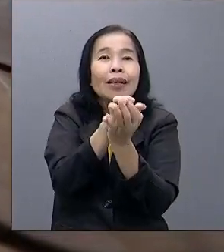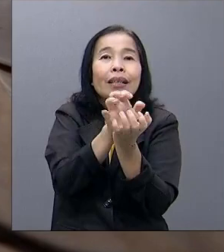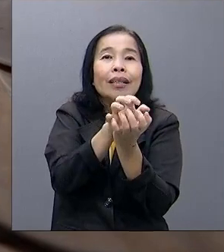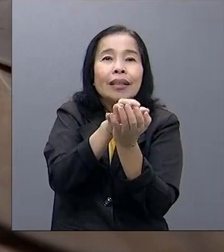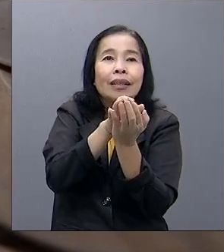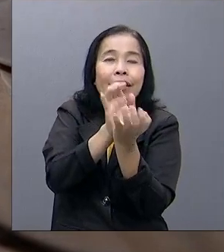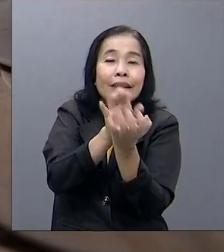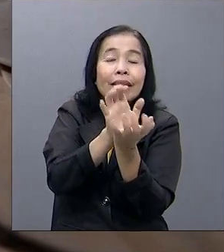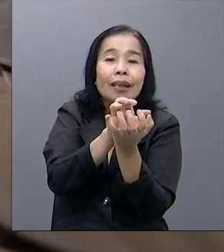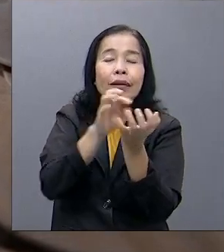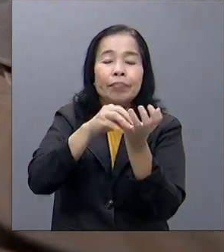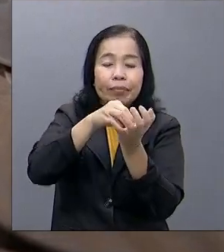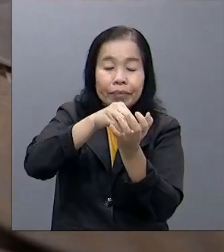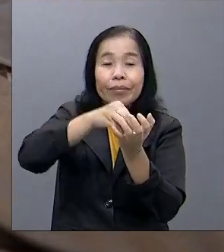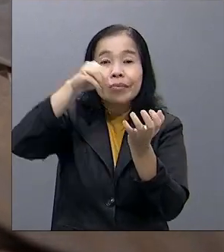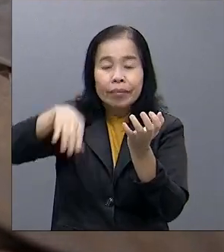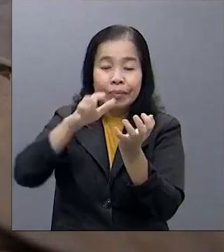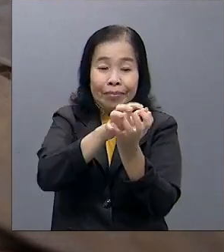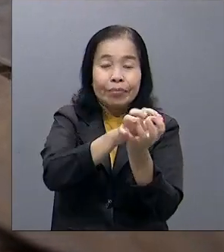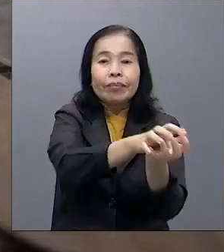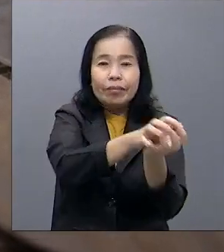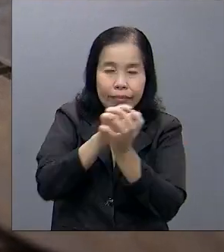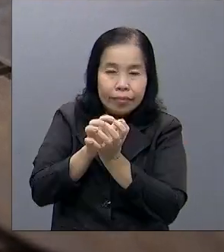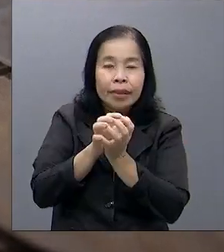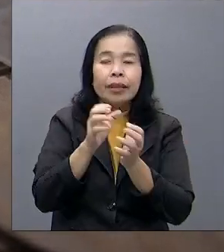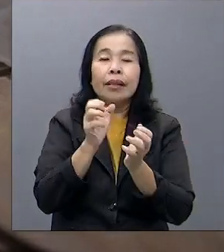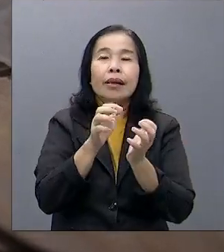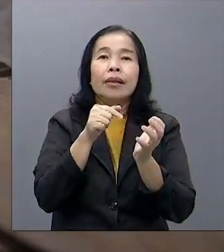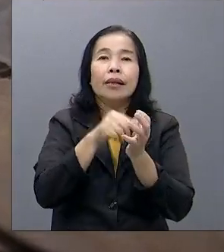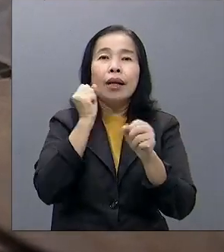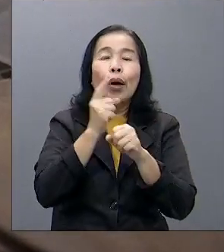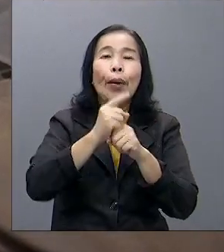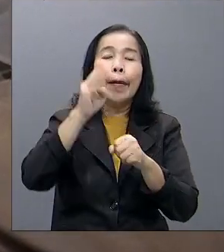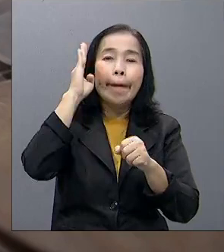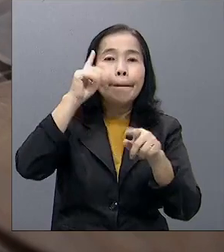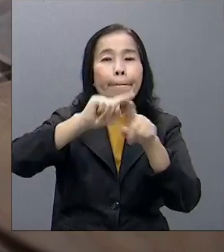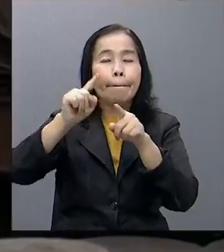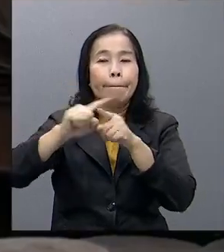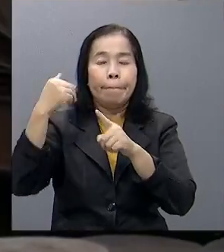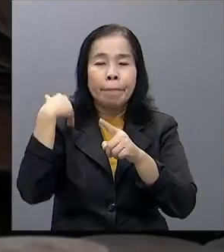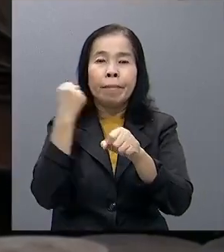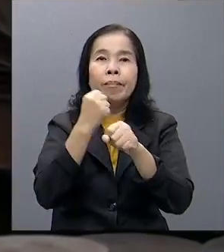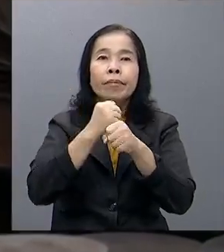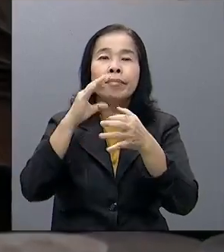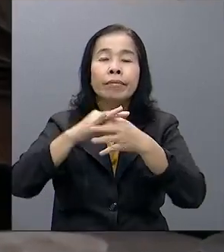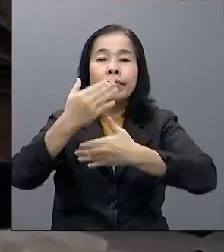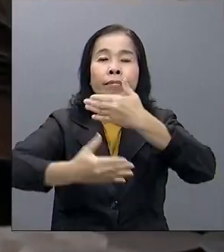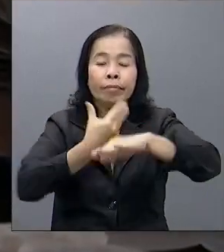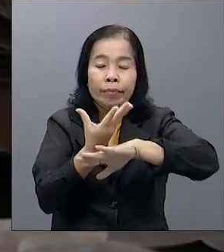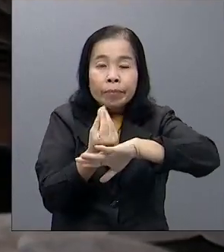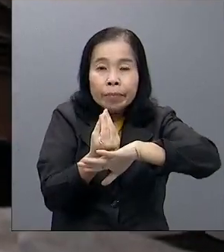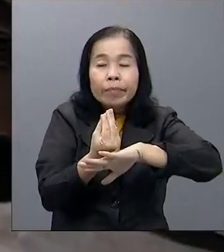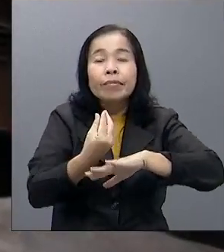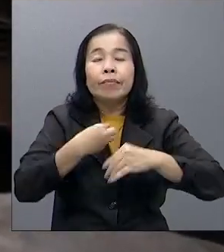ดึงขยะเหล่านั้นอ่ะออกจากพื้นที่ของบริษัทหรือว่า SME ที่เขาประกอบกิจการทำเกี่ยวกับพ